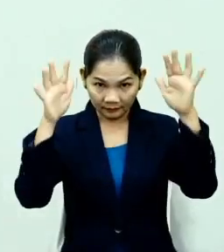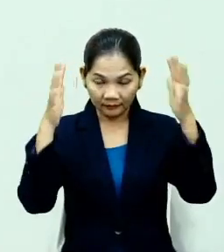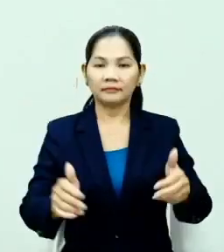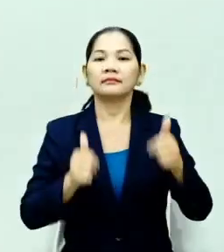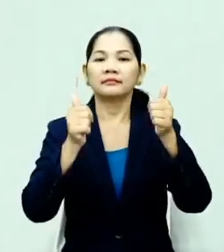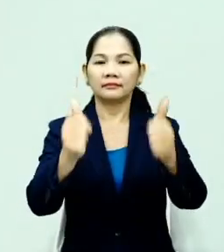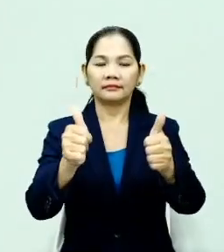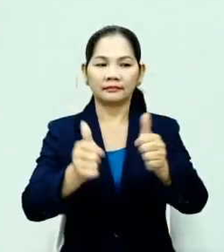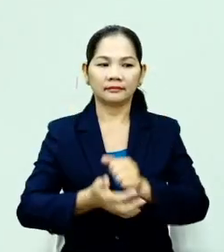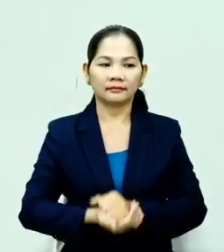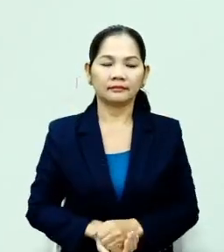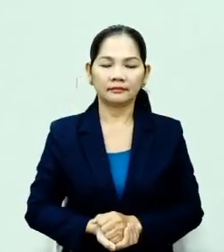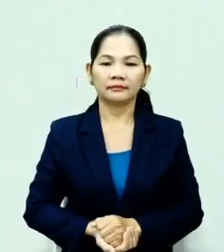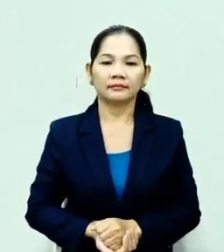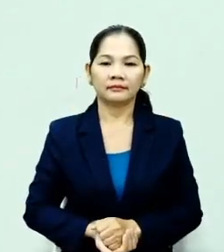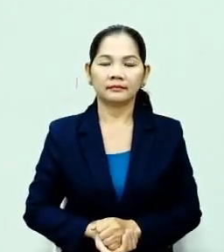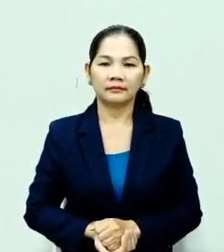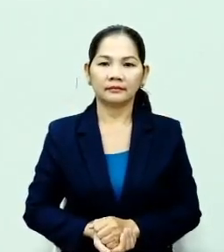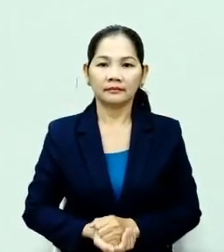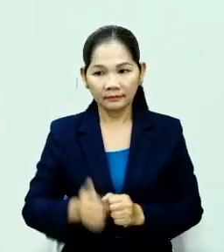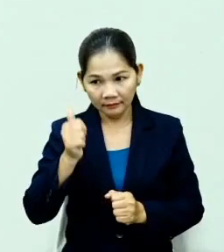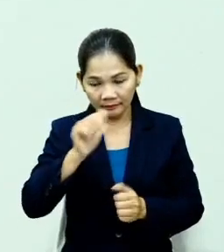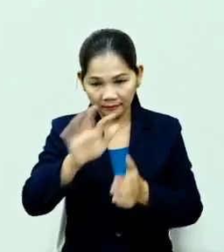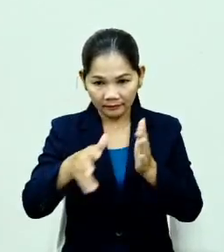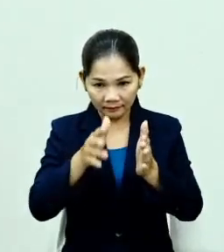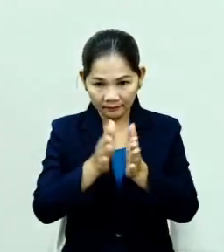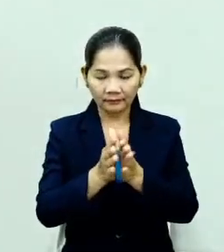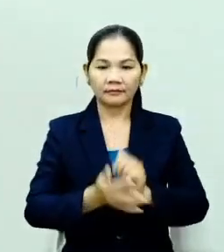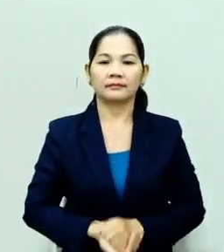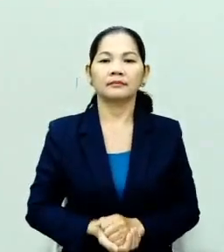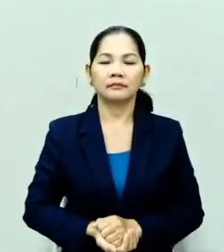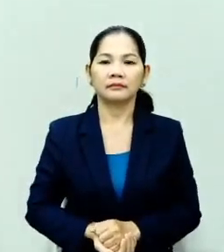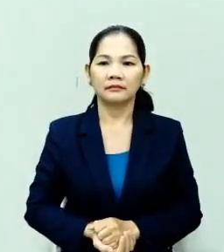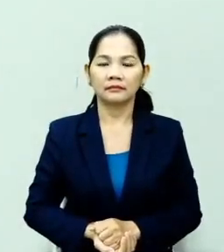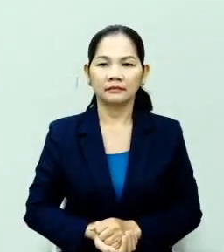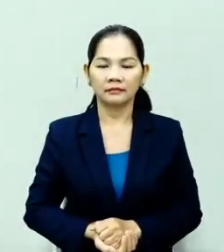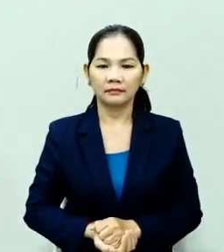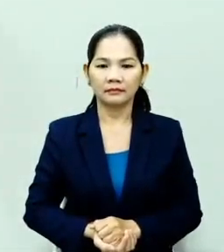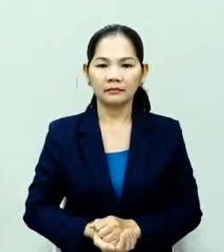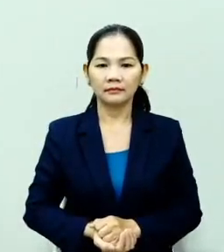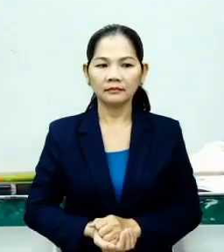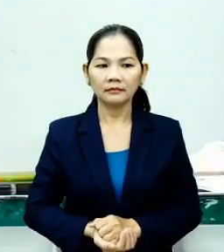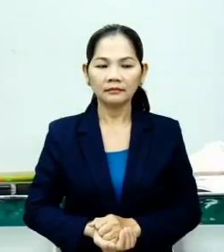pi bảy ọ chà chà ọ con